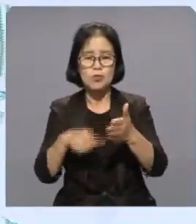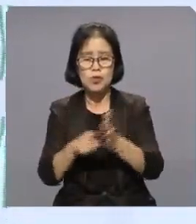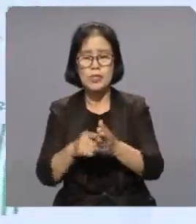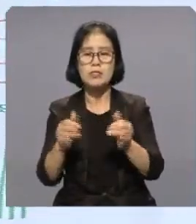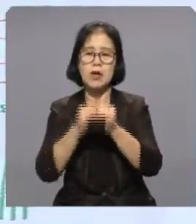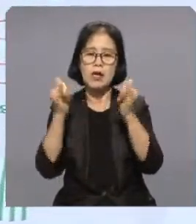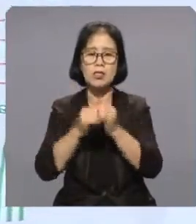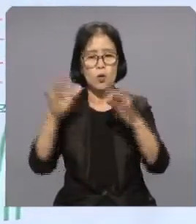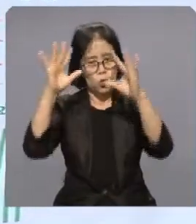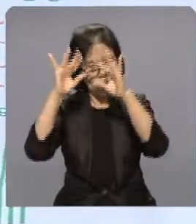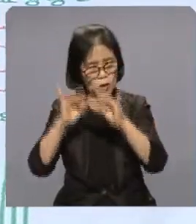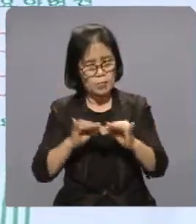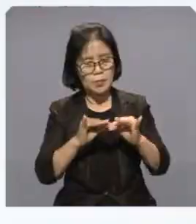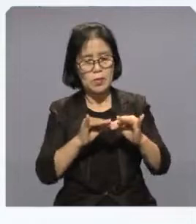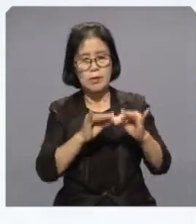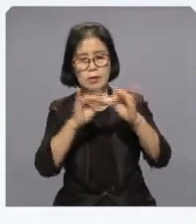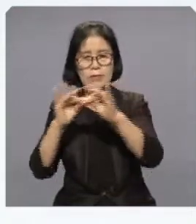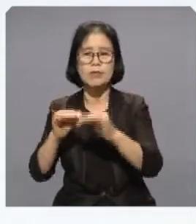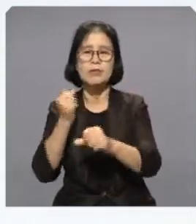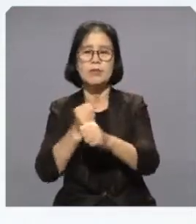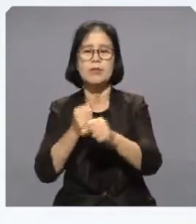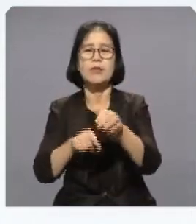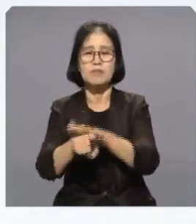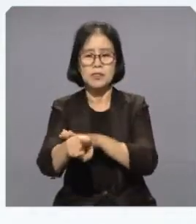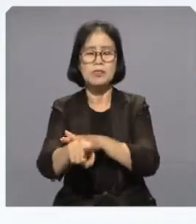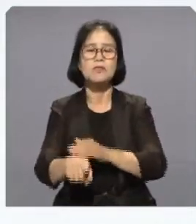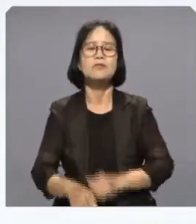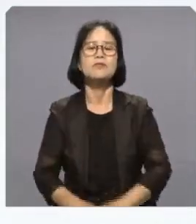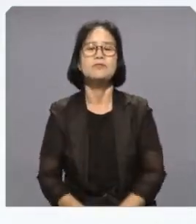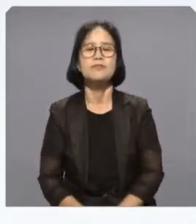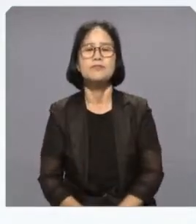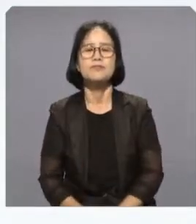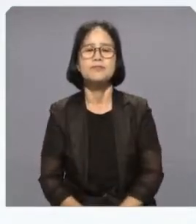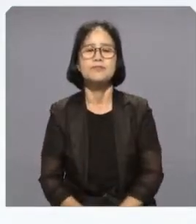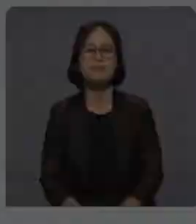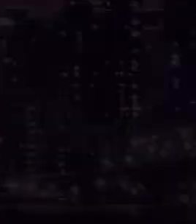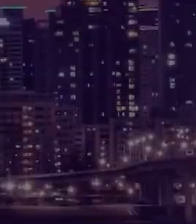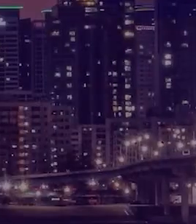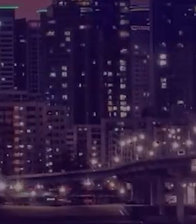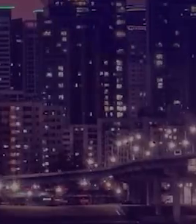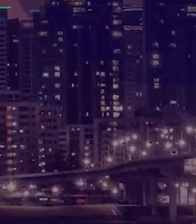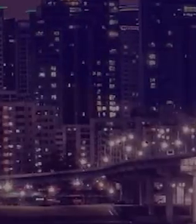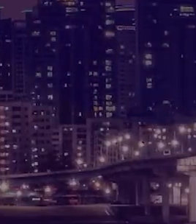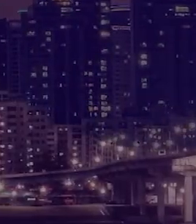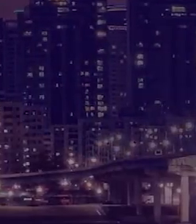공감대 형성에도 앞장서고 있습니다. OBS 뉴스 신종환입니다.